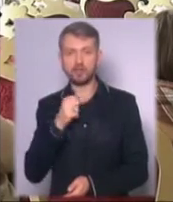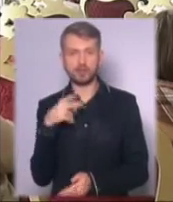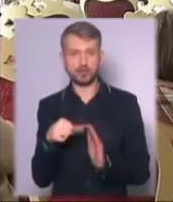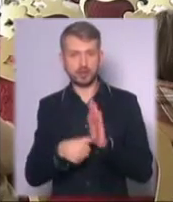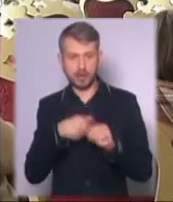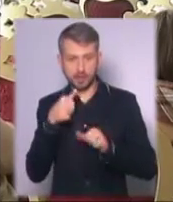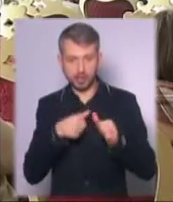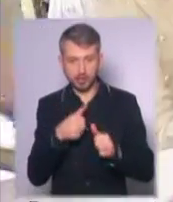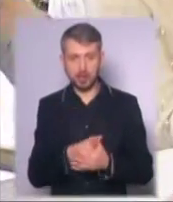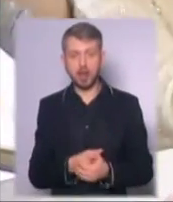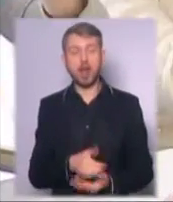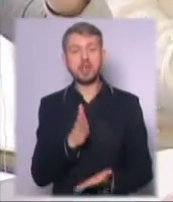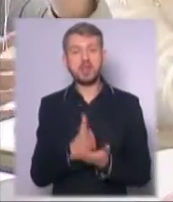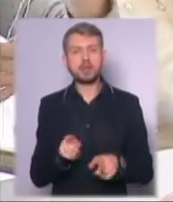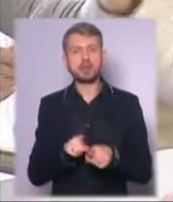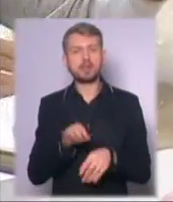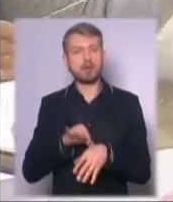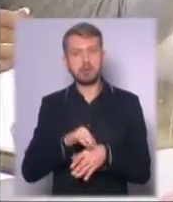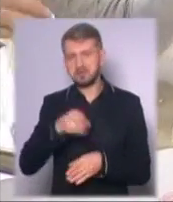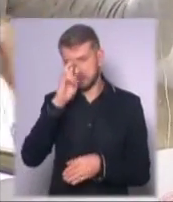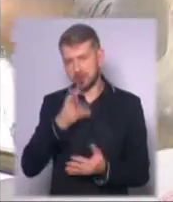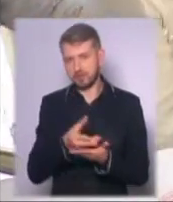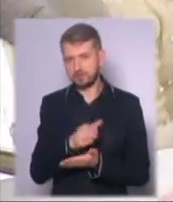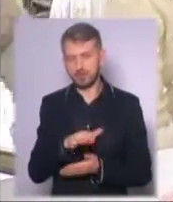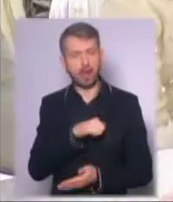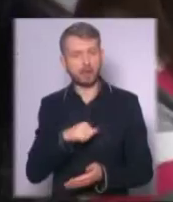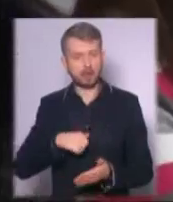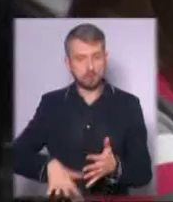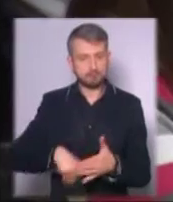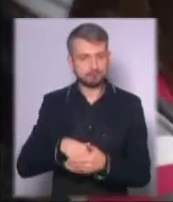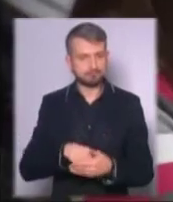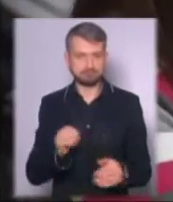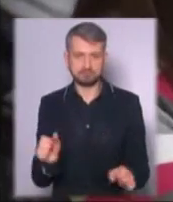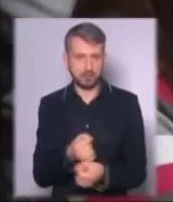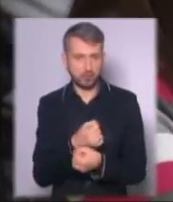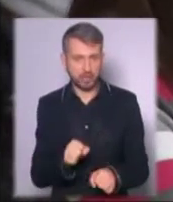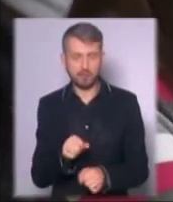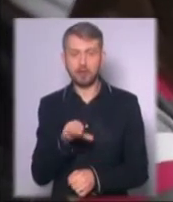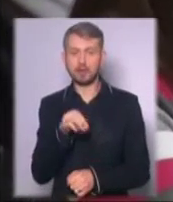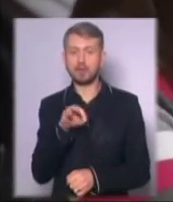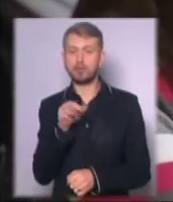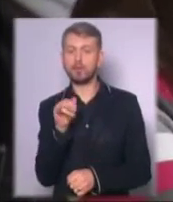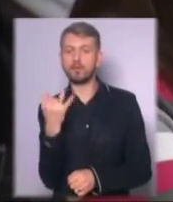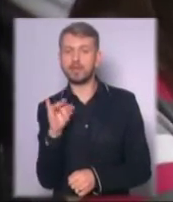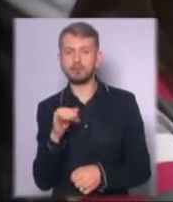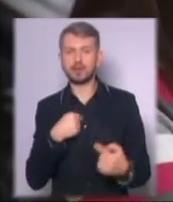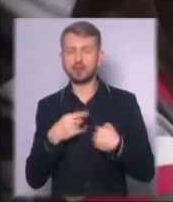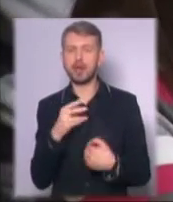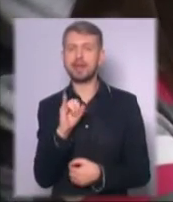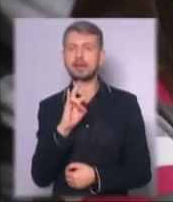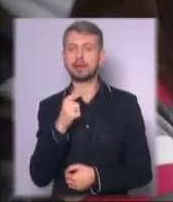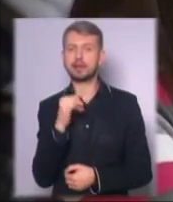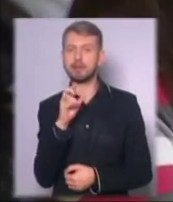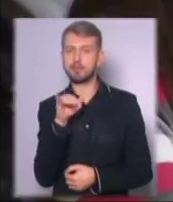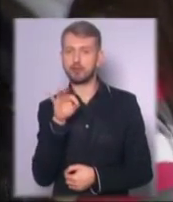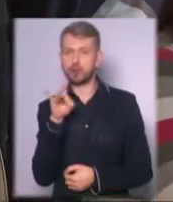лікування яких держпідтримка не поширюється, самотужки придбати ліки родинам хворих не по кишені. Тимофій страждає на інгібіторну гемофілію. Вартість одного